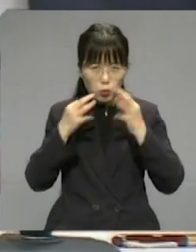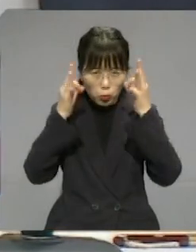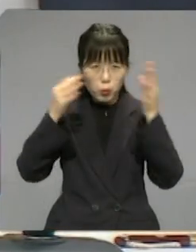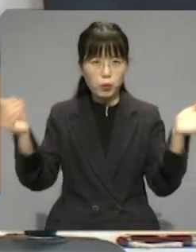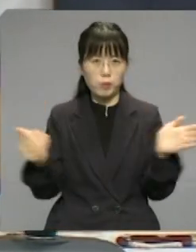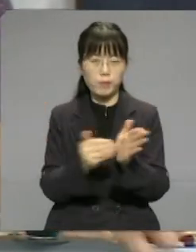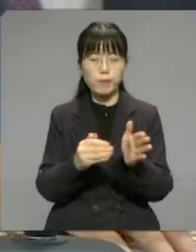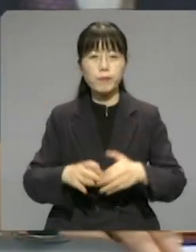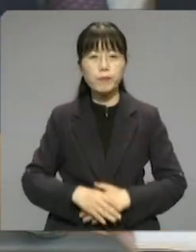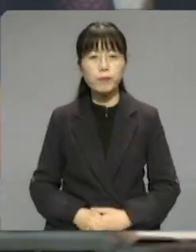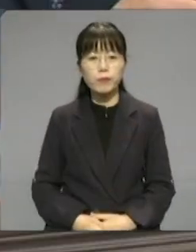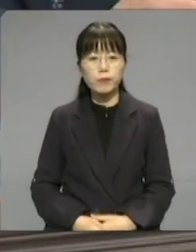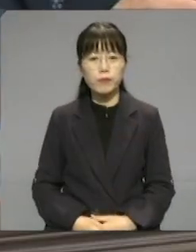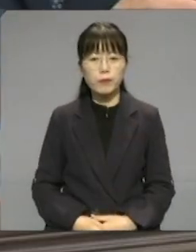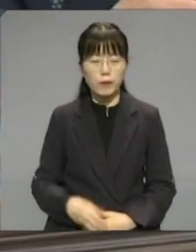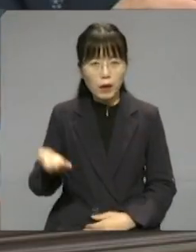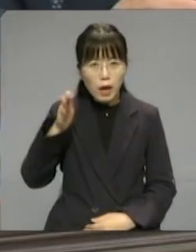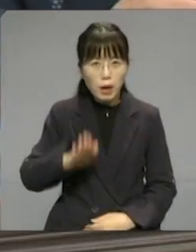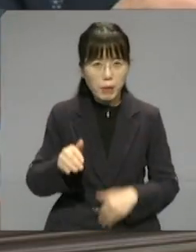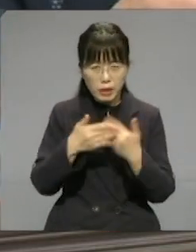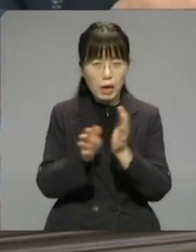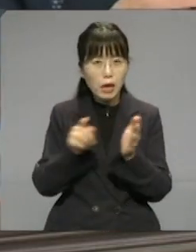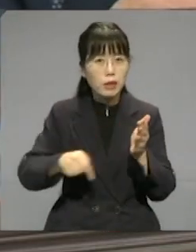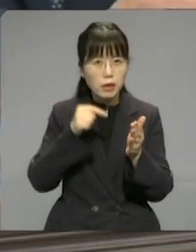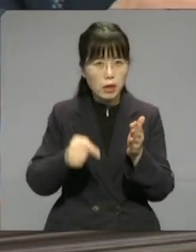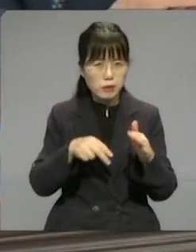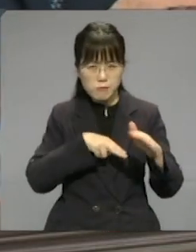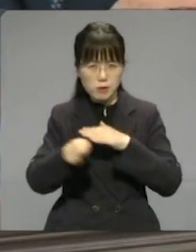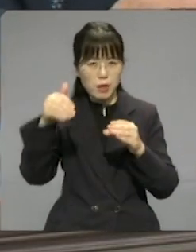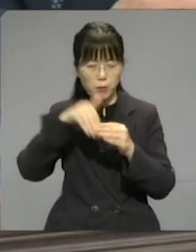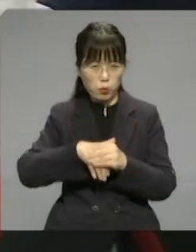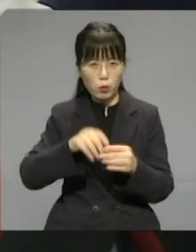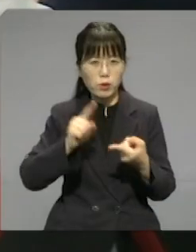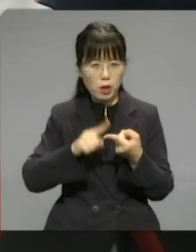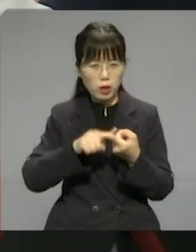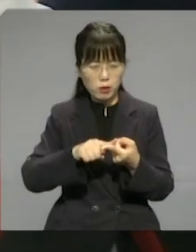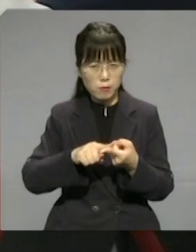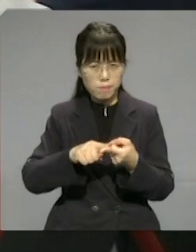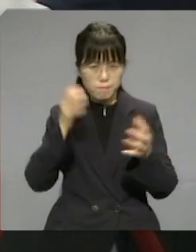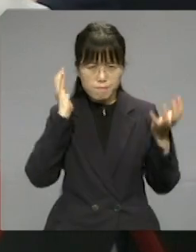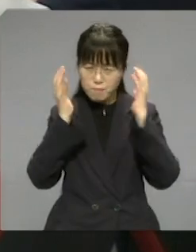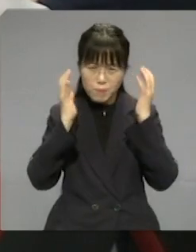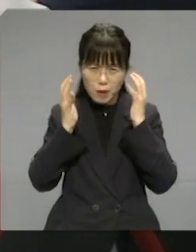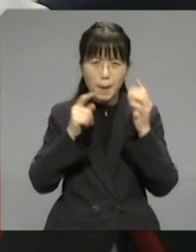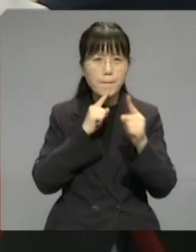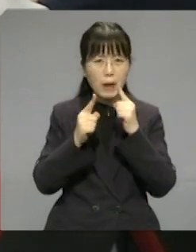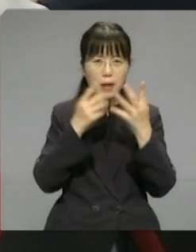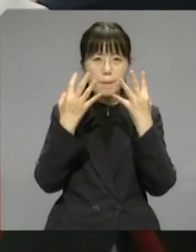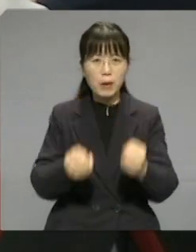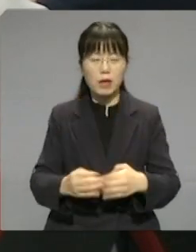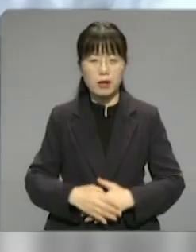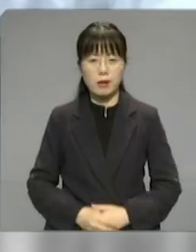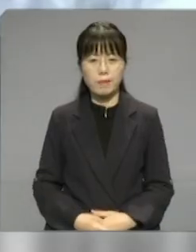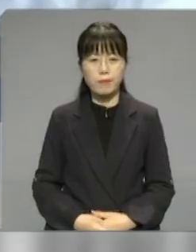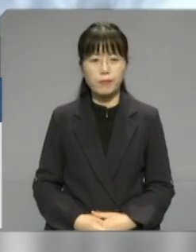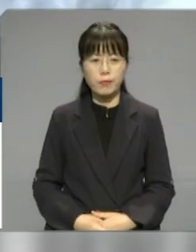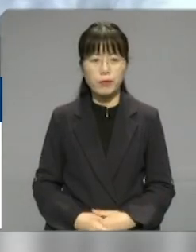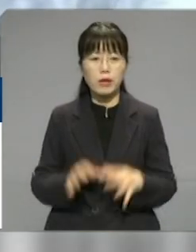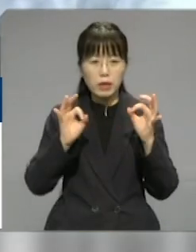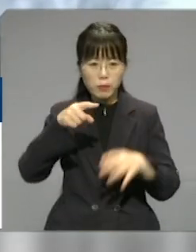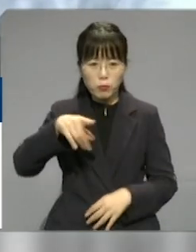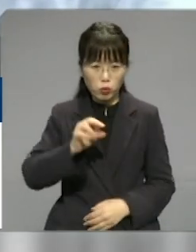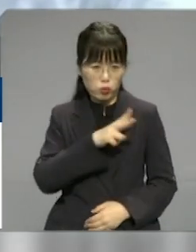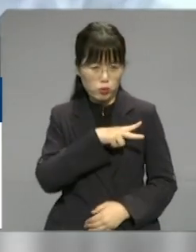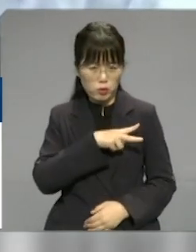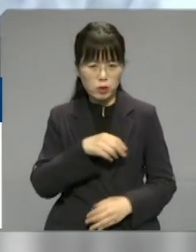시도했습니다. 하지만 당내에서는 이탈표를 놓고 설왕설래 여러 말들이 오갑니다. 김웅 의원 같은